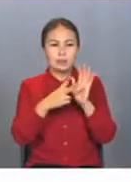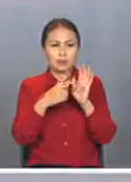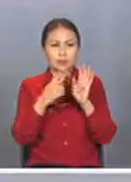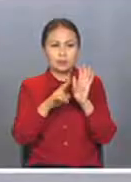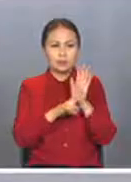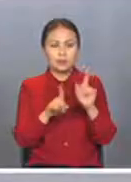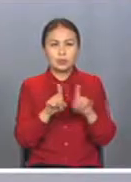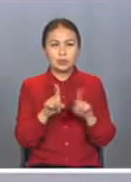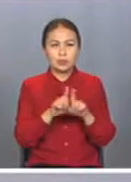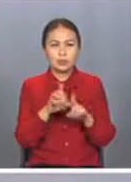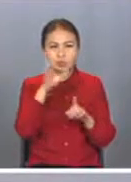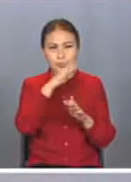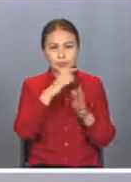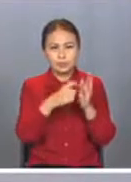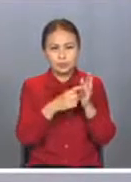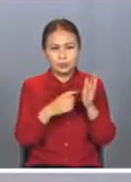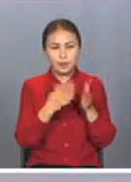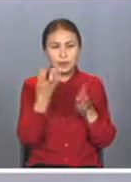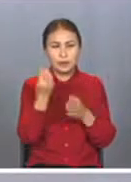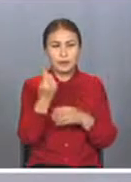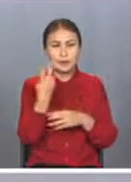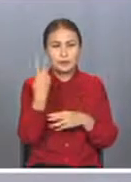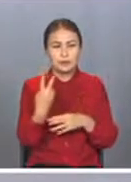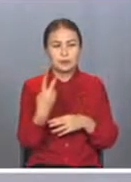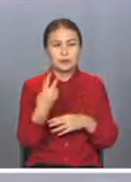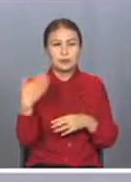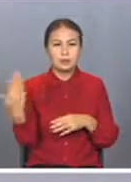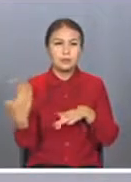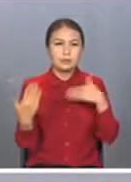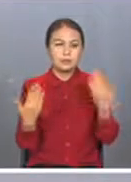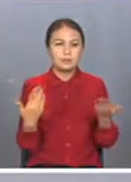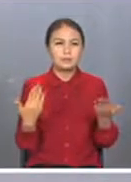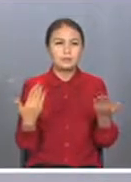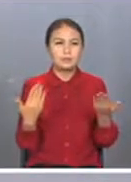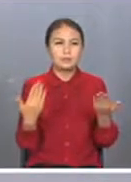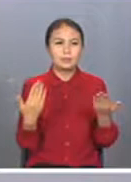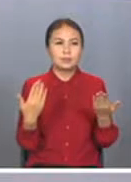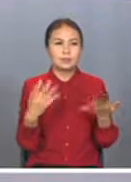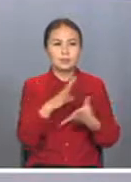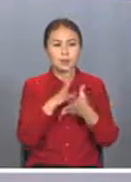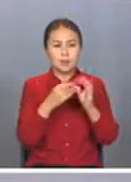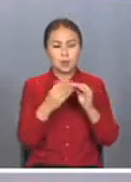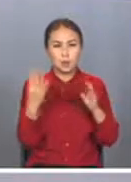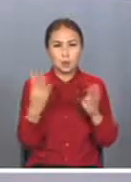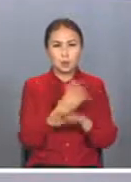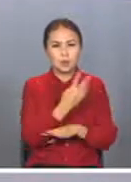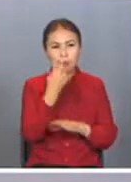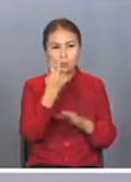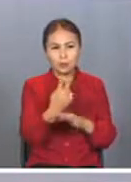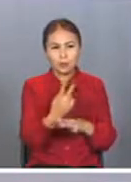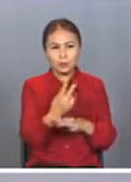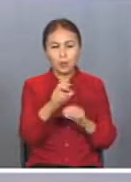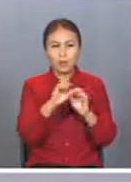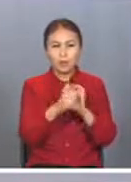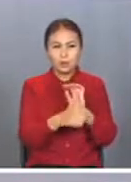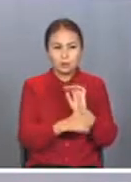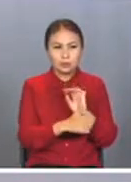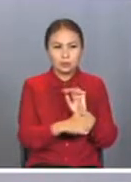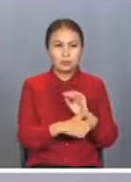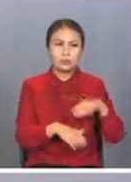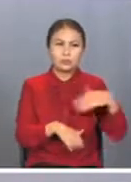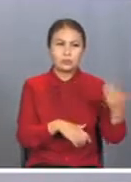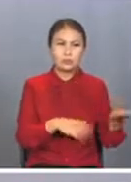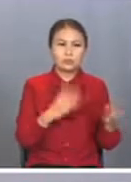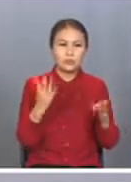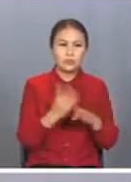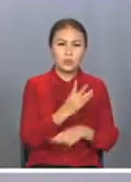бөлінеді. Тағы да 2. Екі жақта да кездесіп тұр. Сонда 4 рет 2 бізге 16-ны береді. Мұнда да